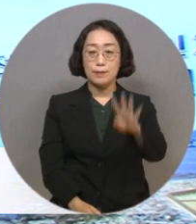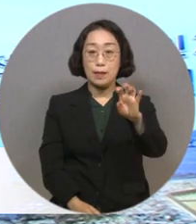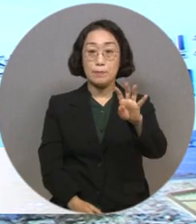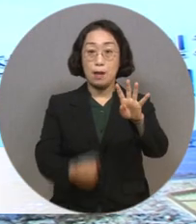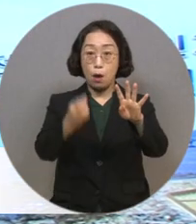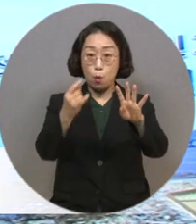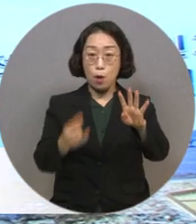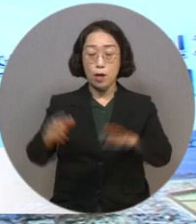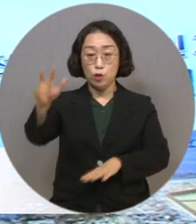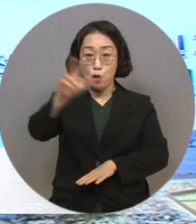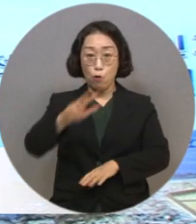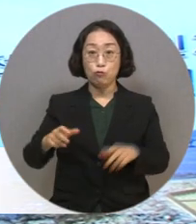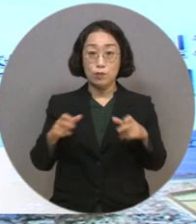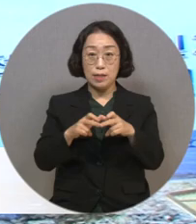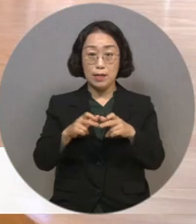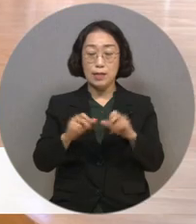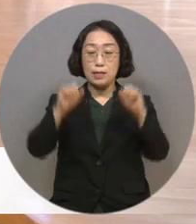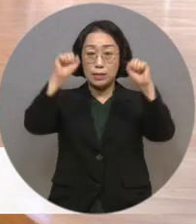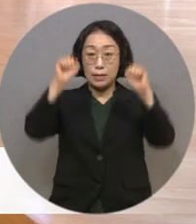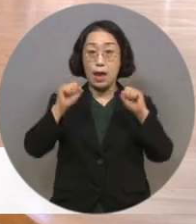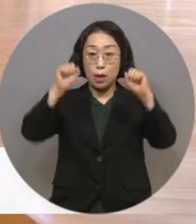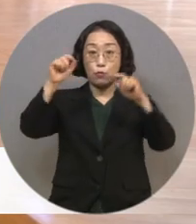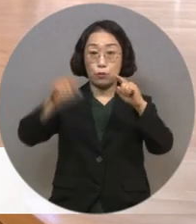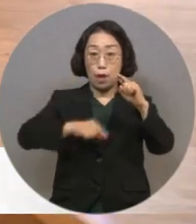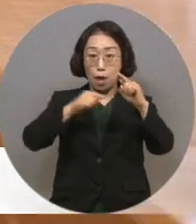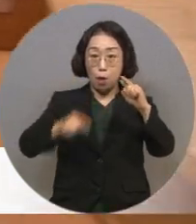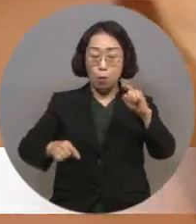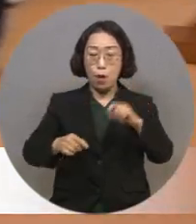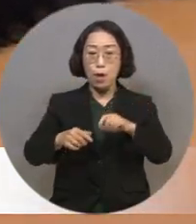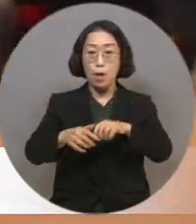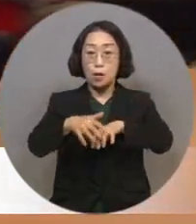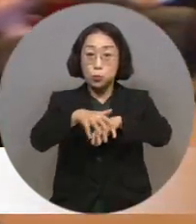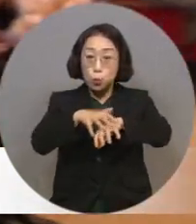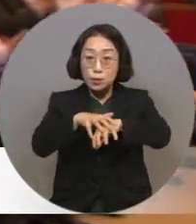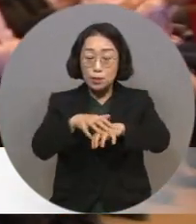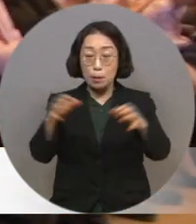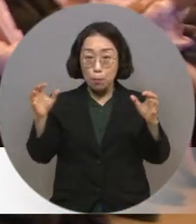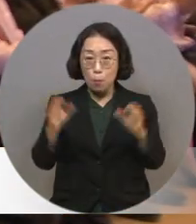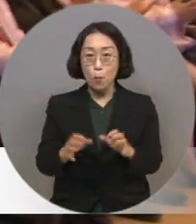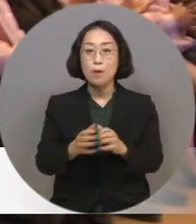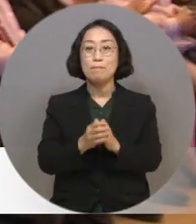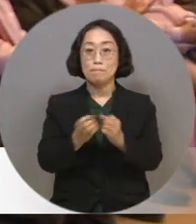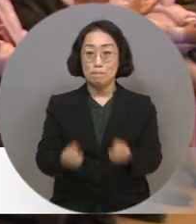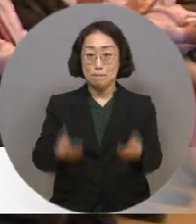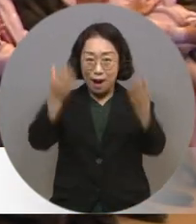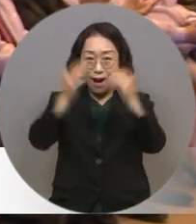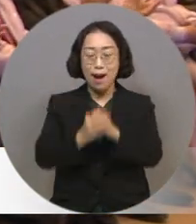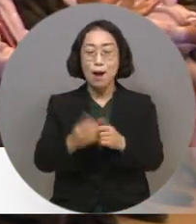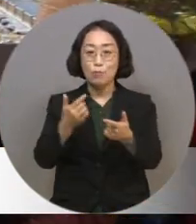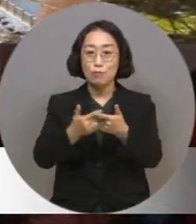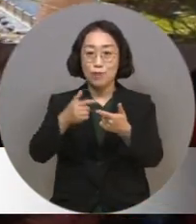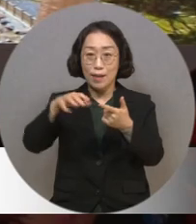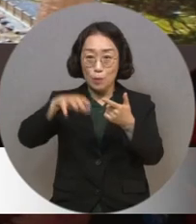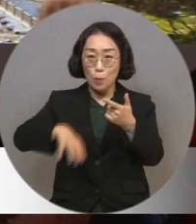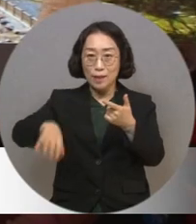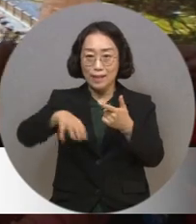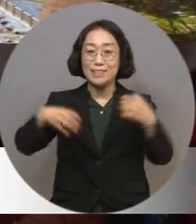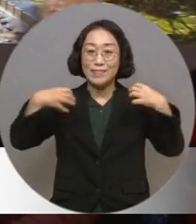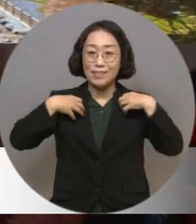제44회 전국 장애인 체육대회 선수단 결단식이 지난 10일 부산시청 대강당에서